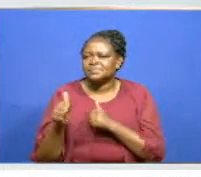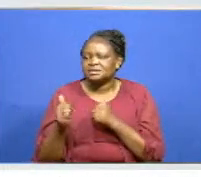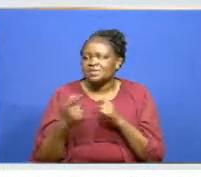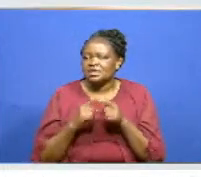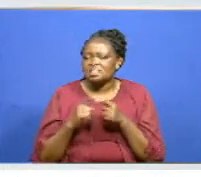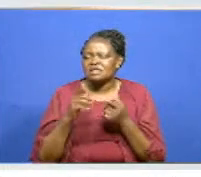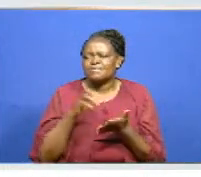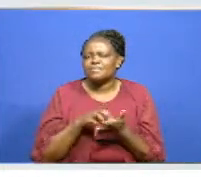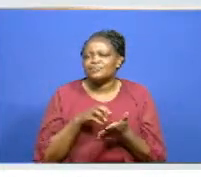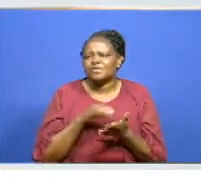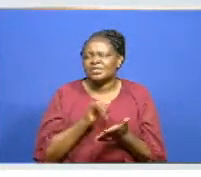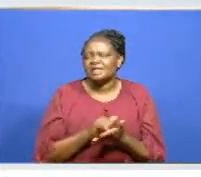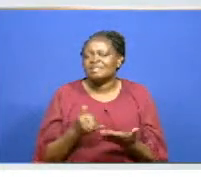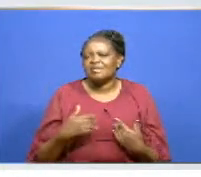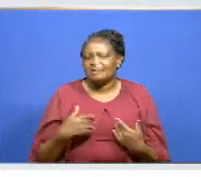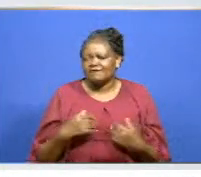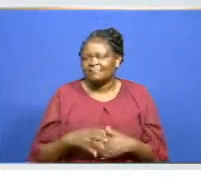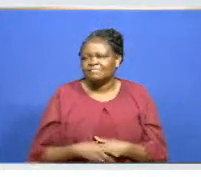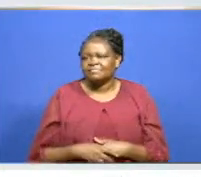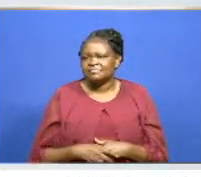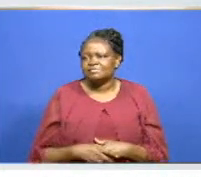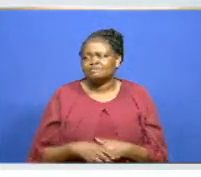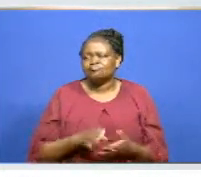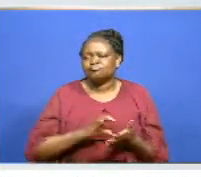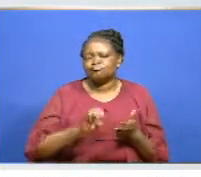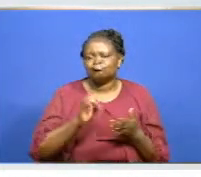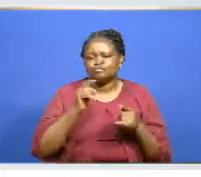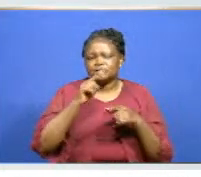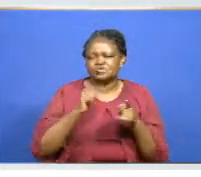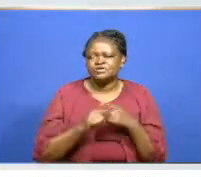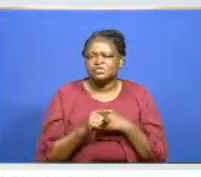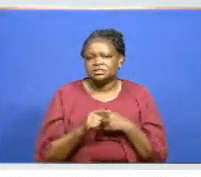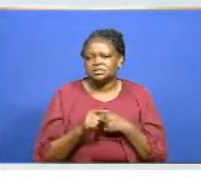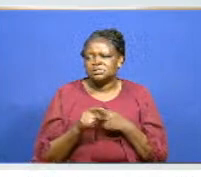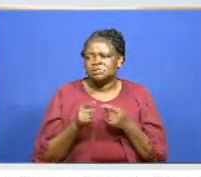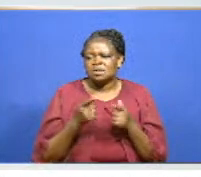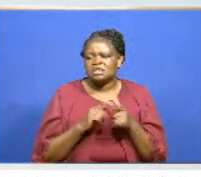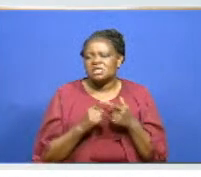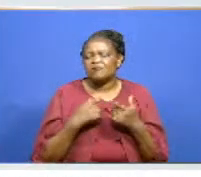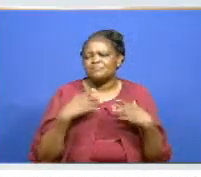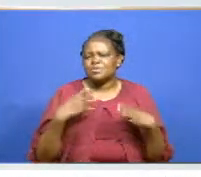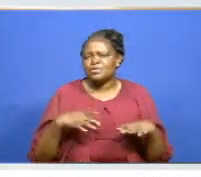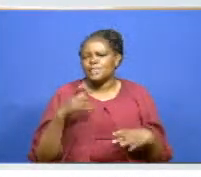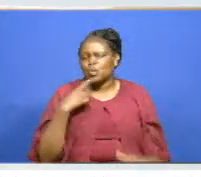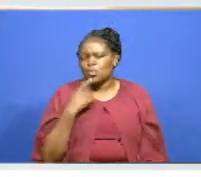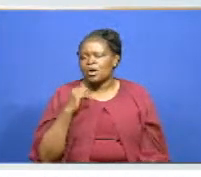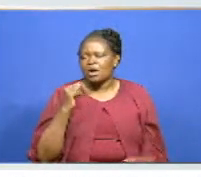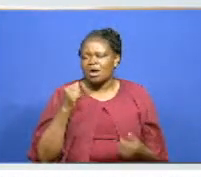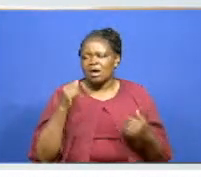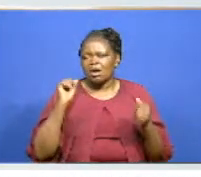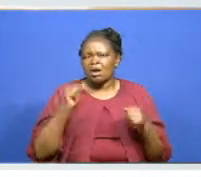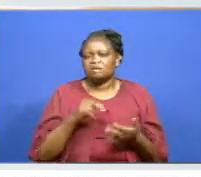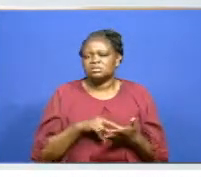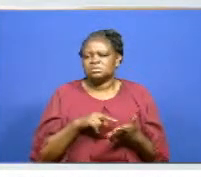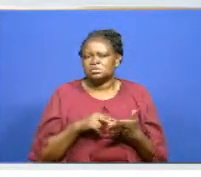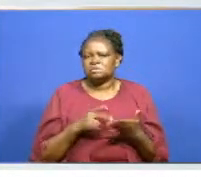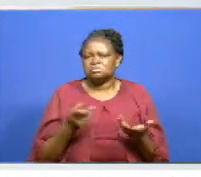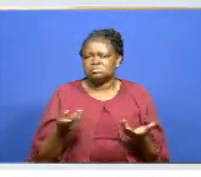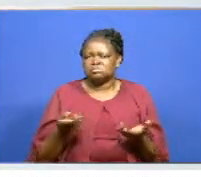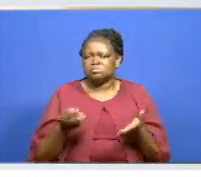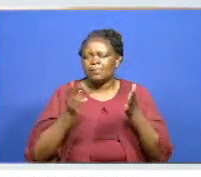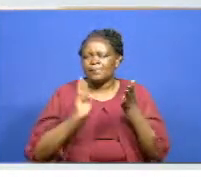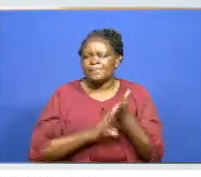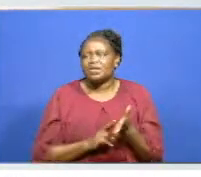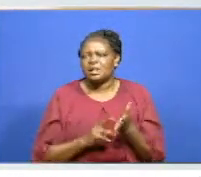viti vitakavyokuwa zimetengwa kugawanywa, itakuwa ni wale ambao wameweza kusimama na kuweza kuwakilisha